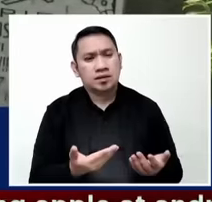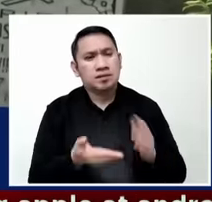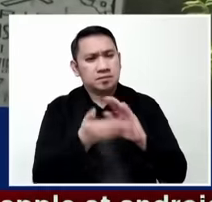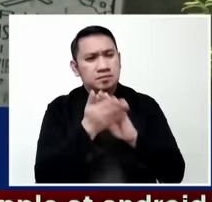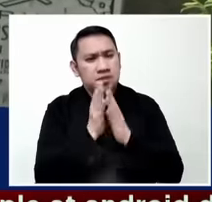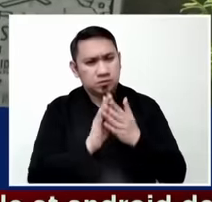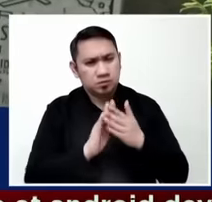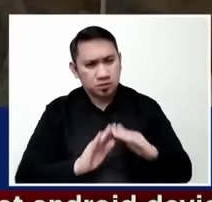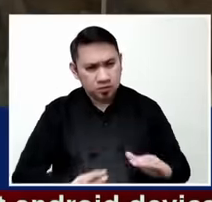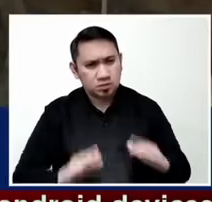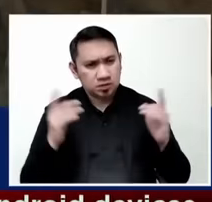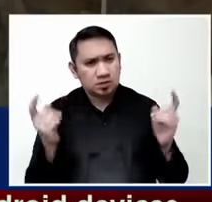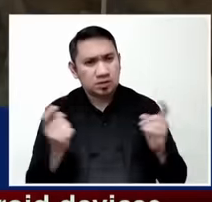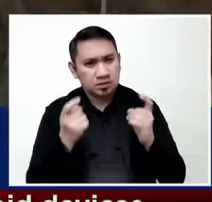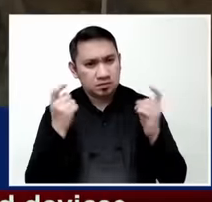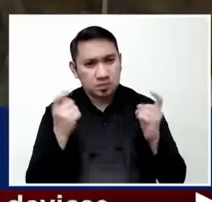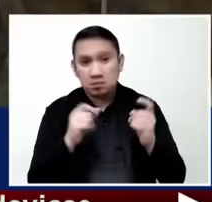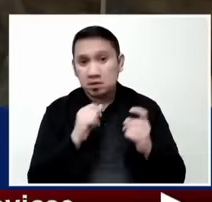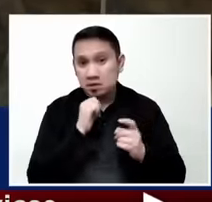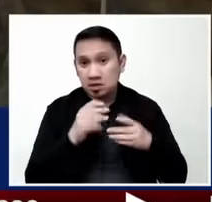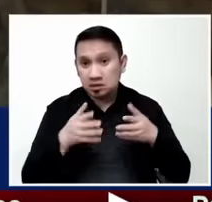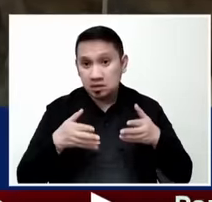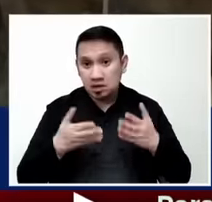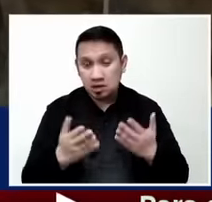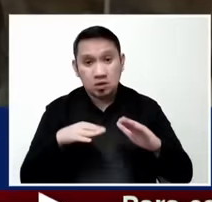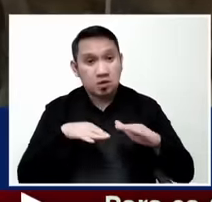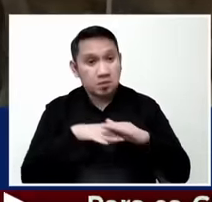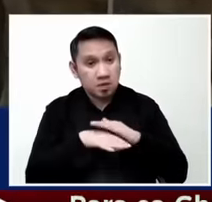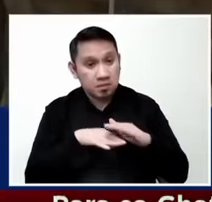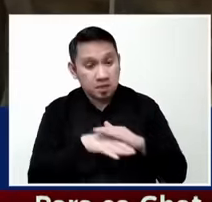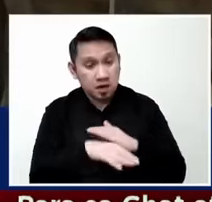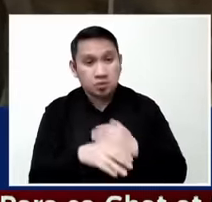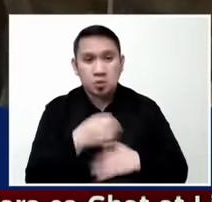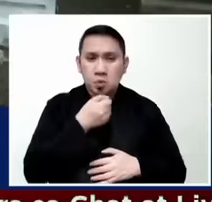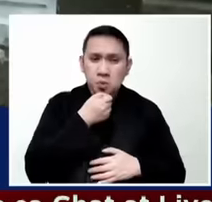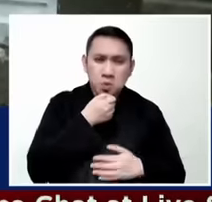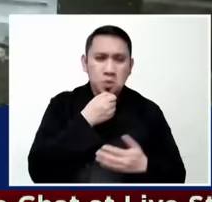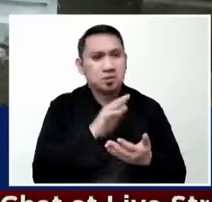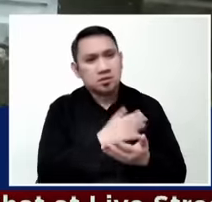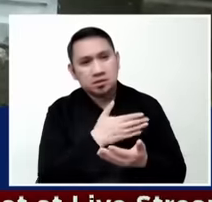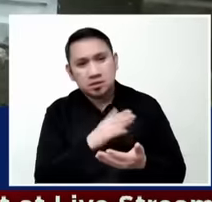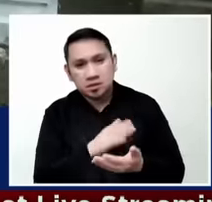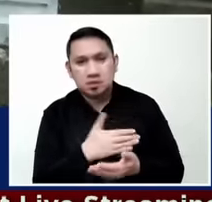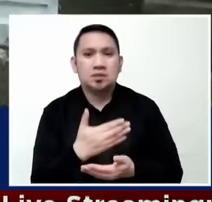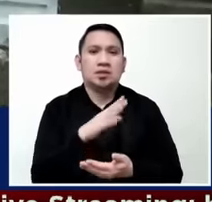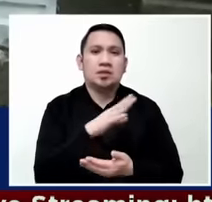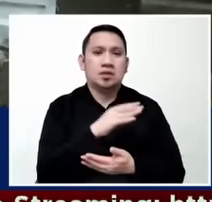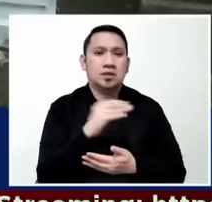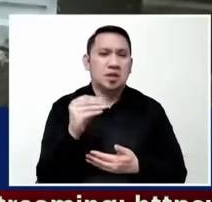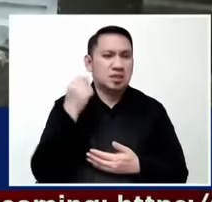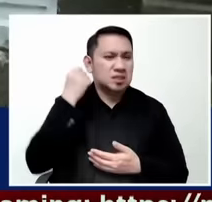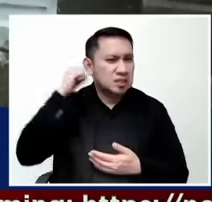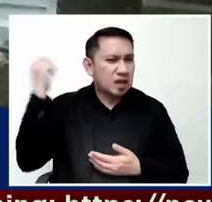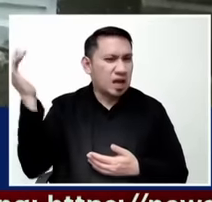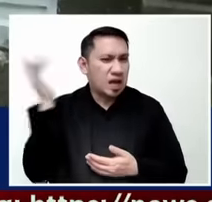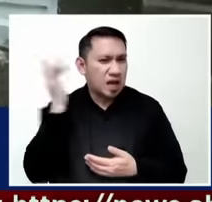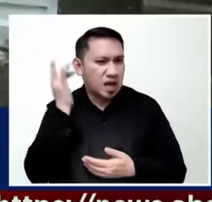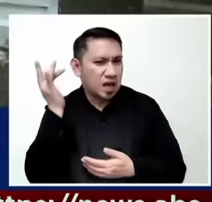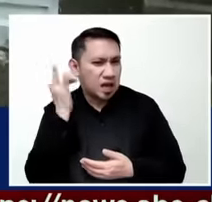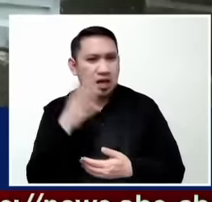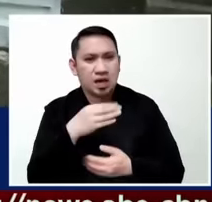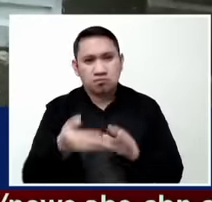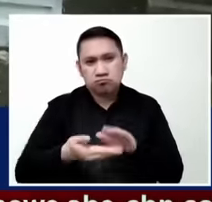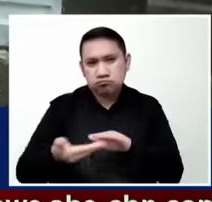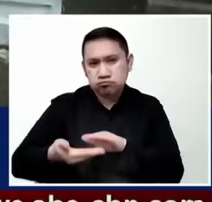namayapa, hindi rin papayagan ipasok sa sementeryo ang mga videoke, malalakas na sound system, maging ang mga baraha o